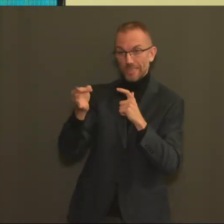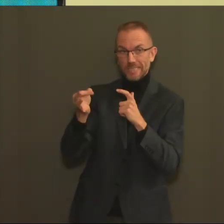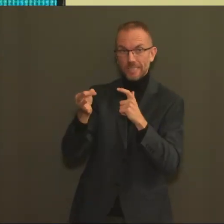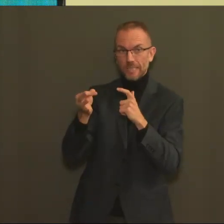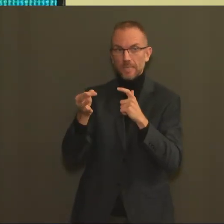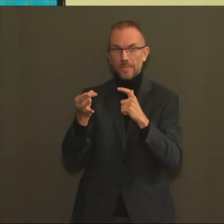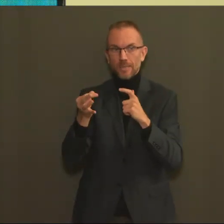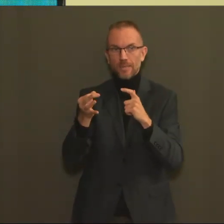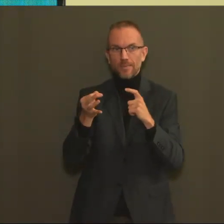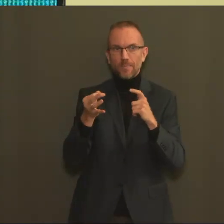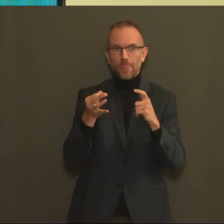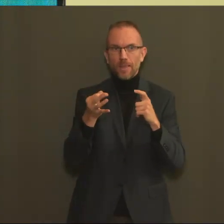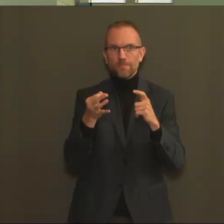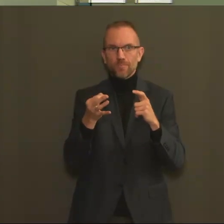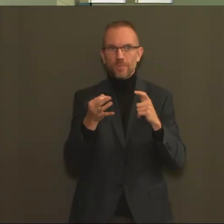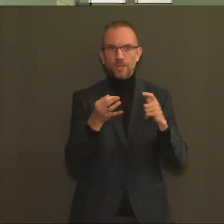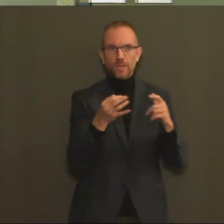tief